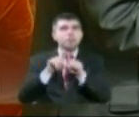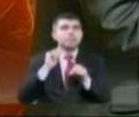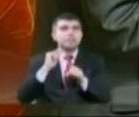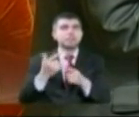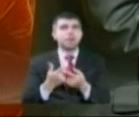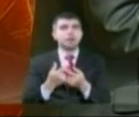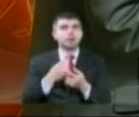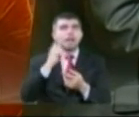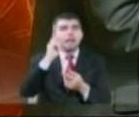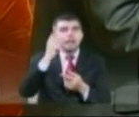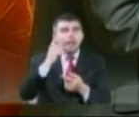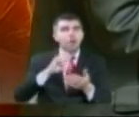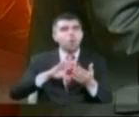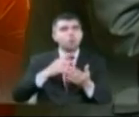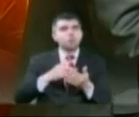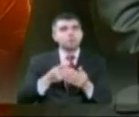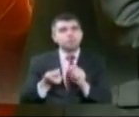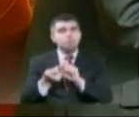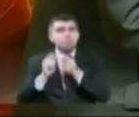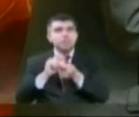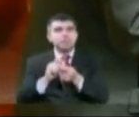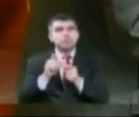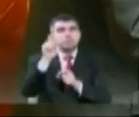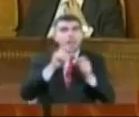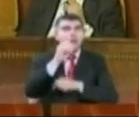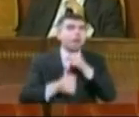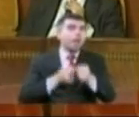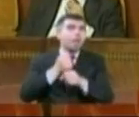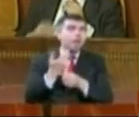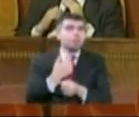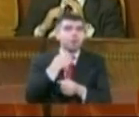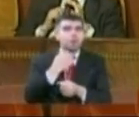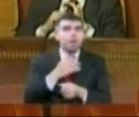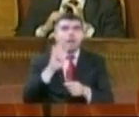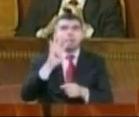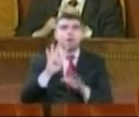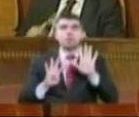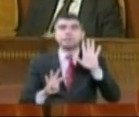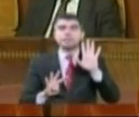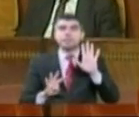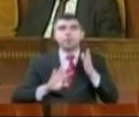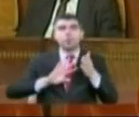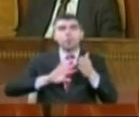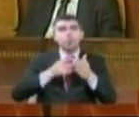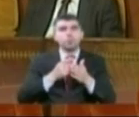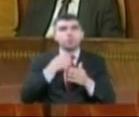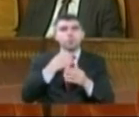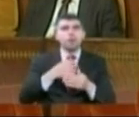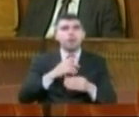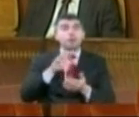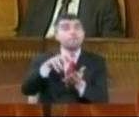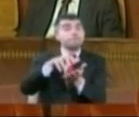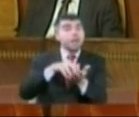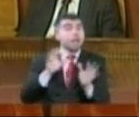التطبيقية. مراجعة الأكرية تتم حسب المادة 94، وانتم رجل القانون، فيما يتعلق بالأملاك غير الفلاحية